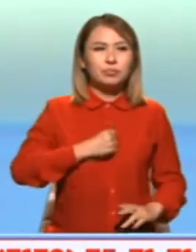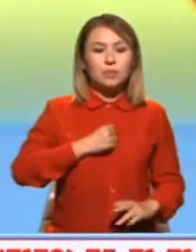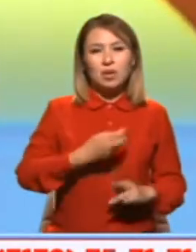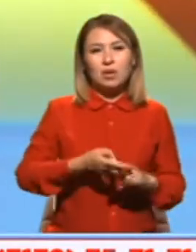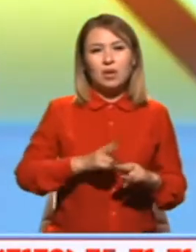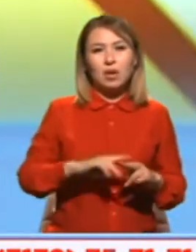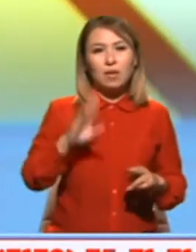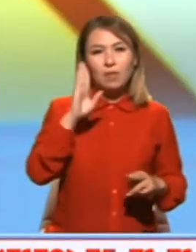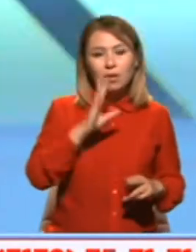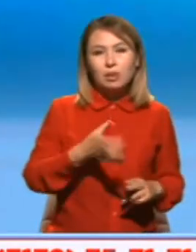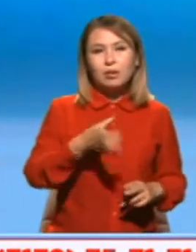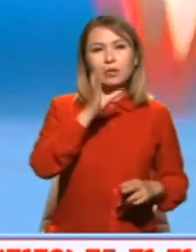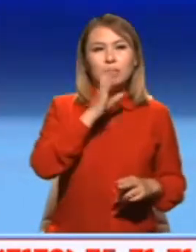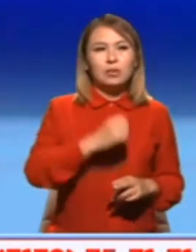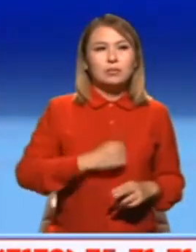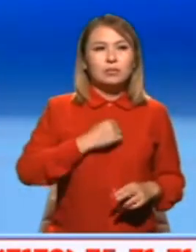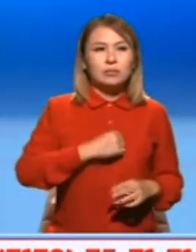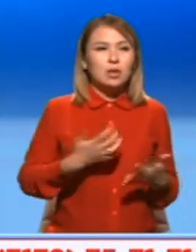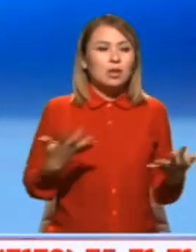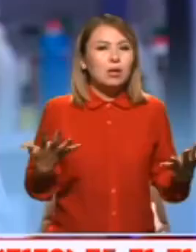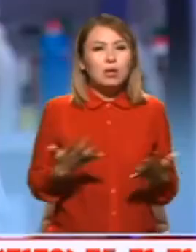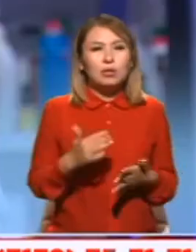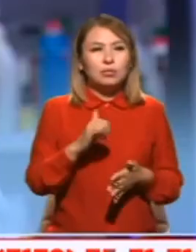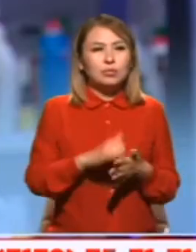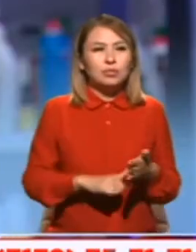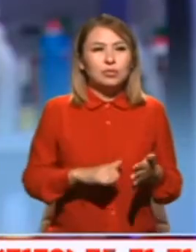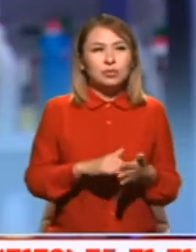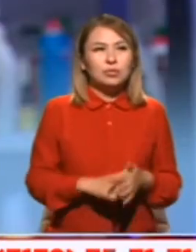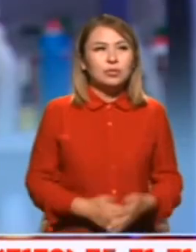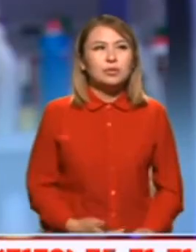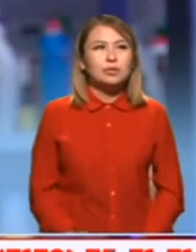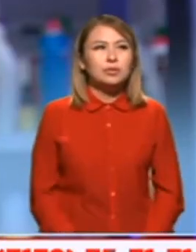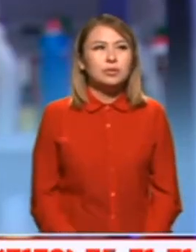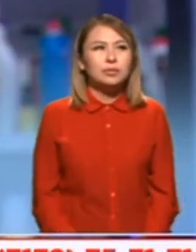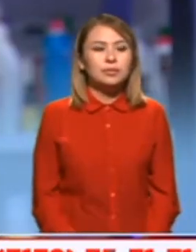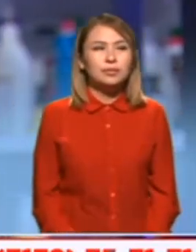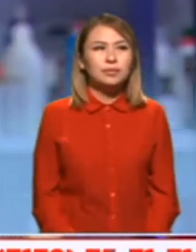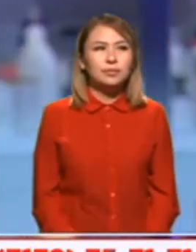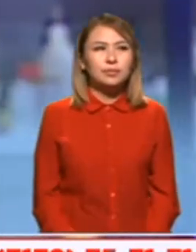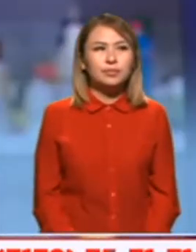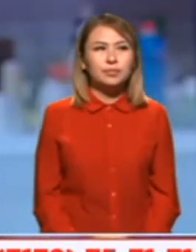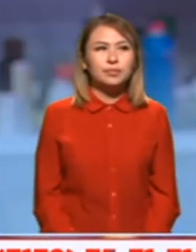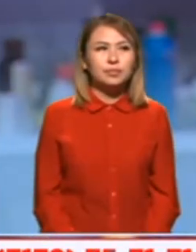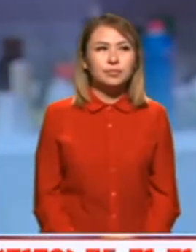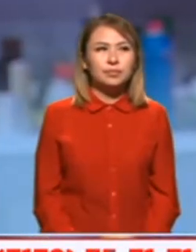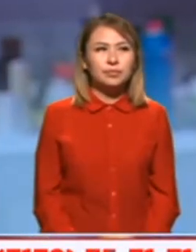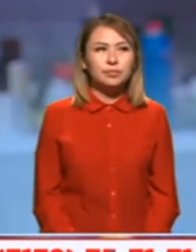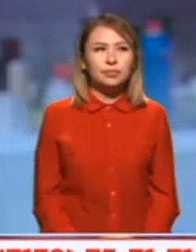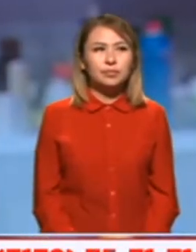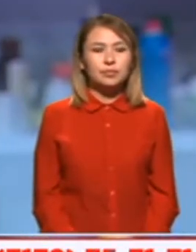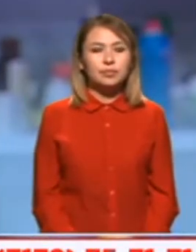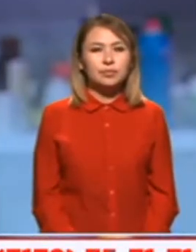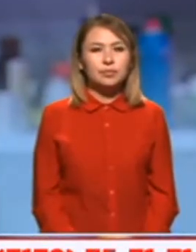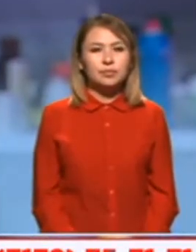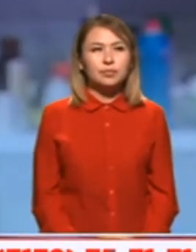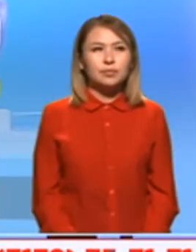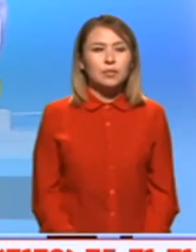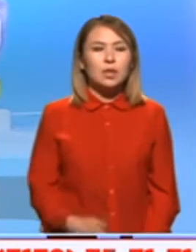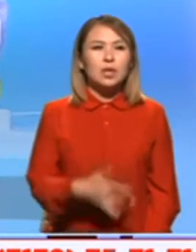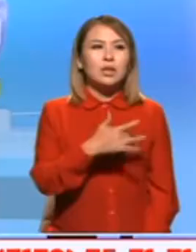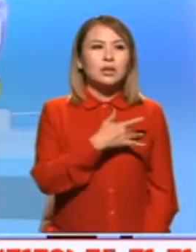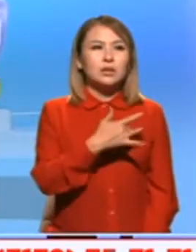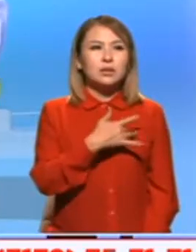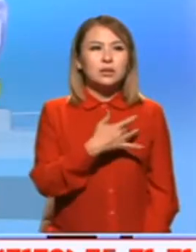су ішкеннің өзіне де жүрек айнет. Қандай дәрігерге барып тексерілу керек? Бұл ненің белгісі болуы мүмкін? Бұл жерде, яғни ол кісілерде жүрекке әсері